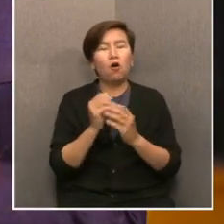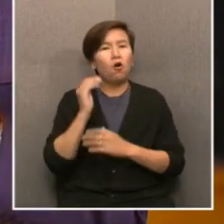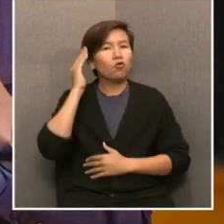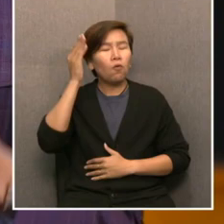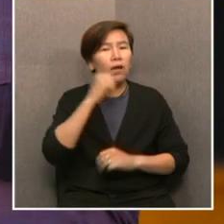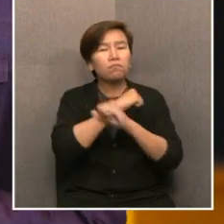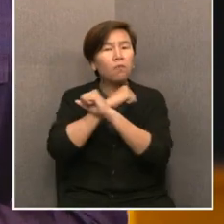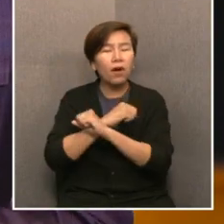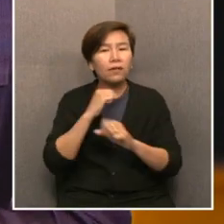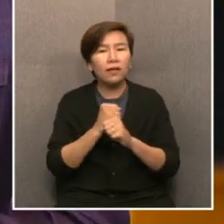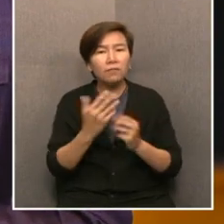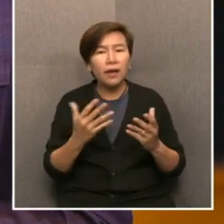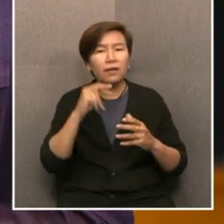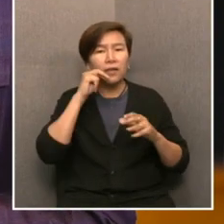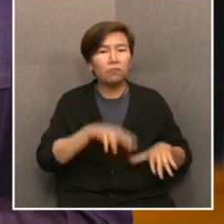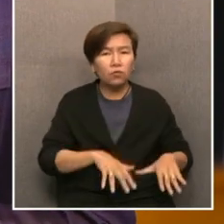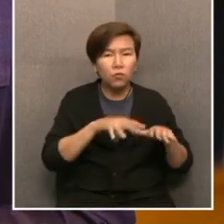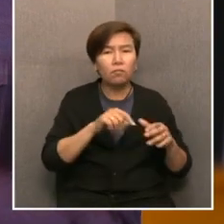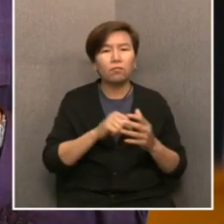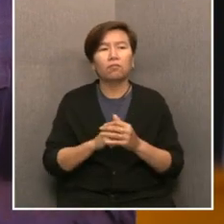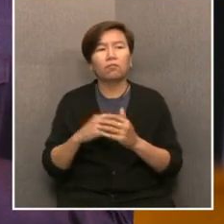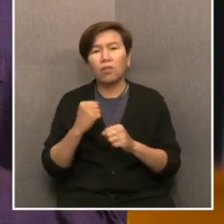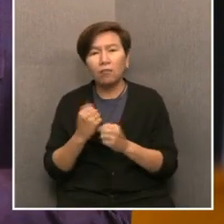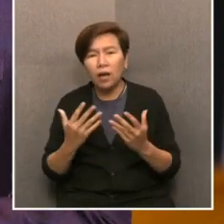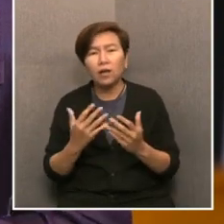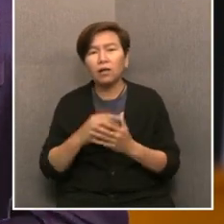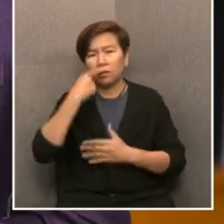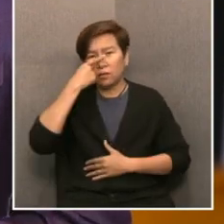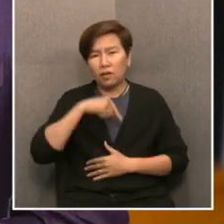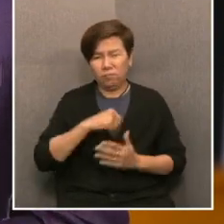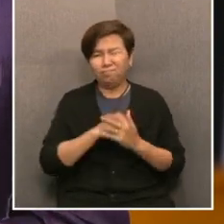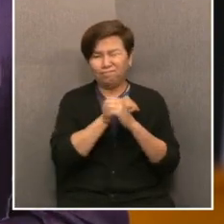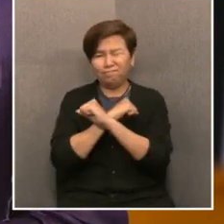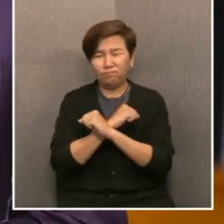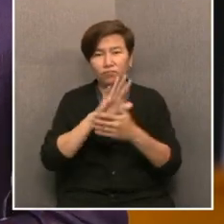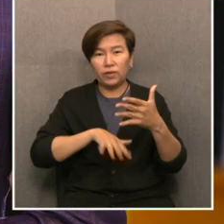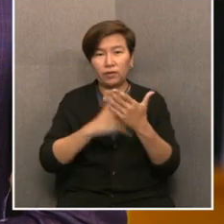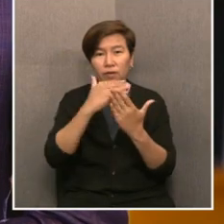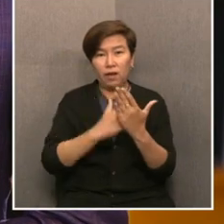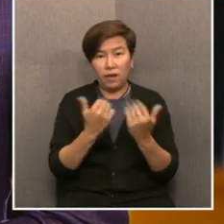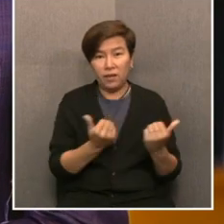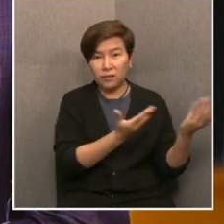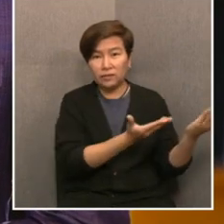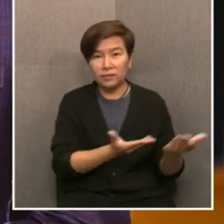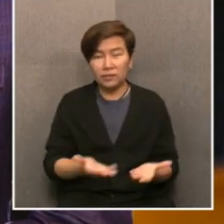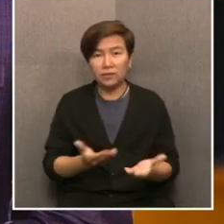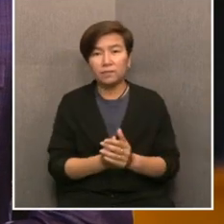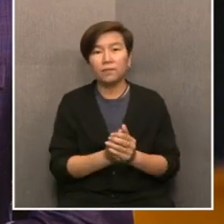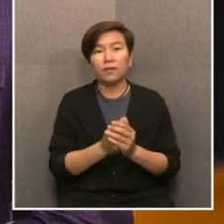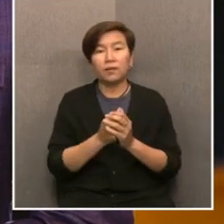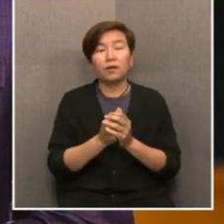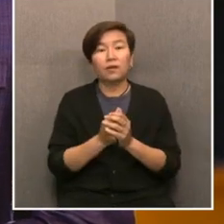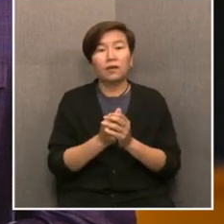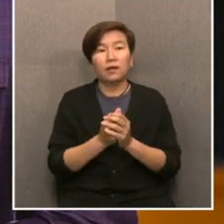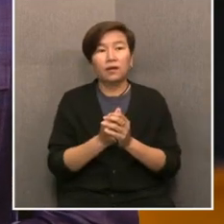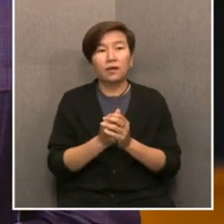าไม่ว่าจะเป็นเรื่องของน้ำท่วมหรือว่าน้ำนั้นอย่างไรอยู่กับเราในวันนี้นะครับก็คือผู้ช่วยศาสตราจารย์ดร.ชัยพงษ์เทพประสิทธิ์หัวหน้าภาควิชา